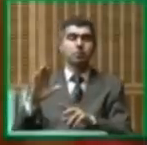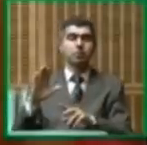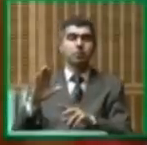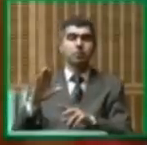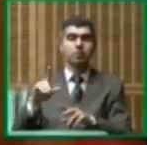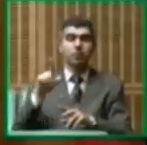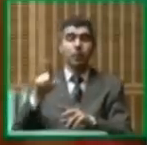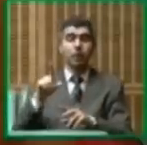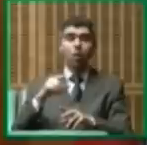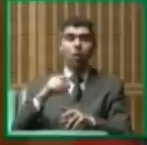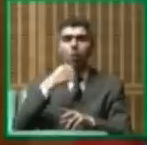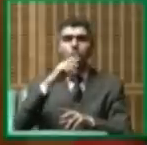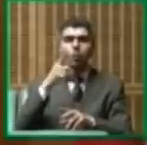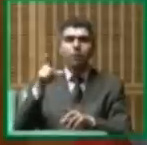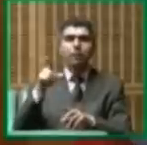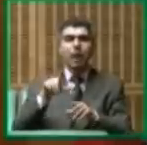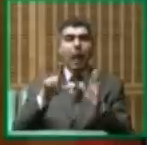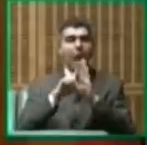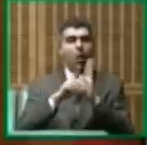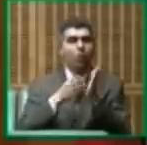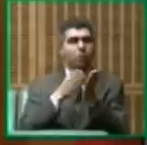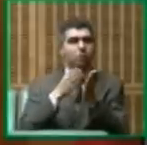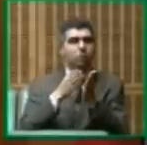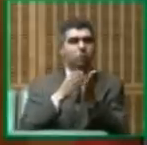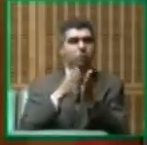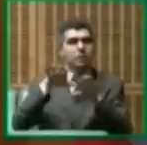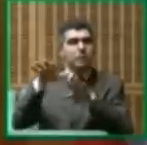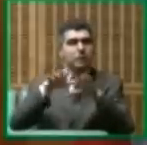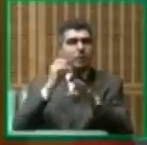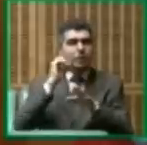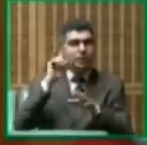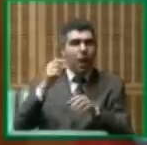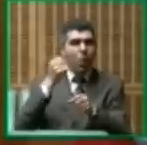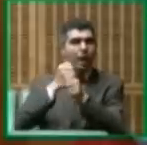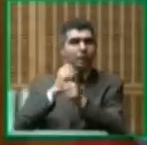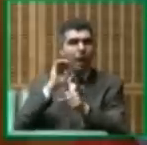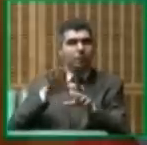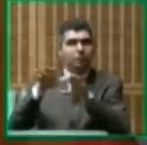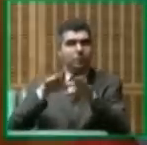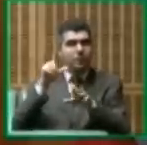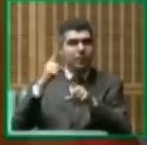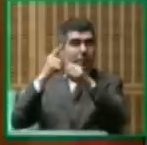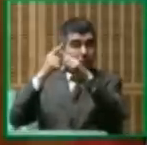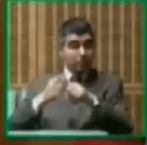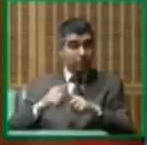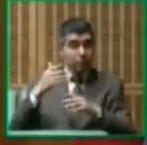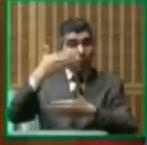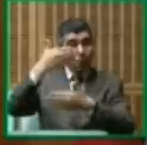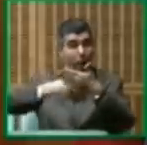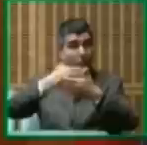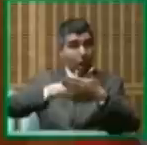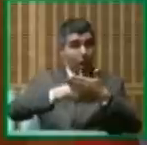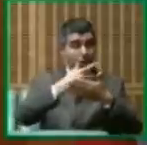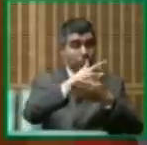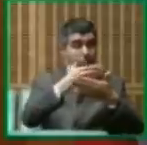كاينه واحد المجموعة من التدابير اتخذت في إطار التحضير لهذا الاستحقاق الكبير: تهيئ الاستمارات، هذا على مستوى الوثائق،